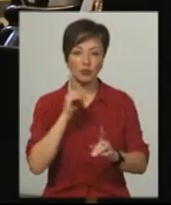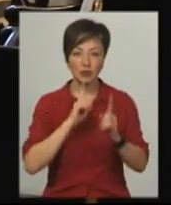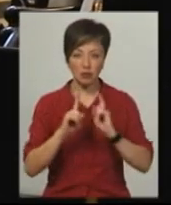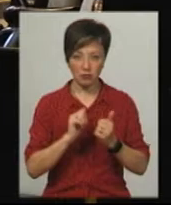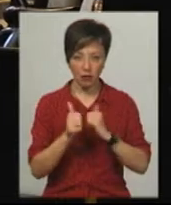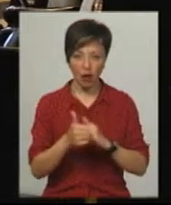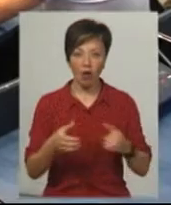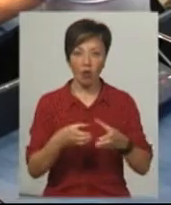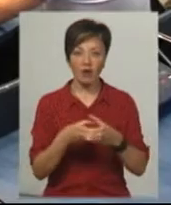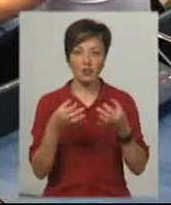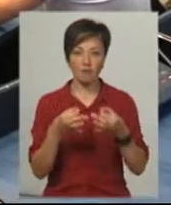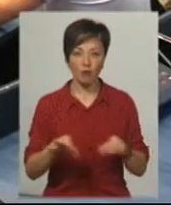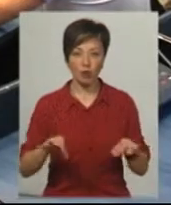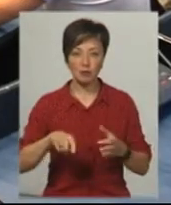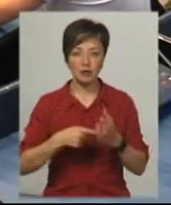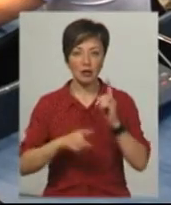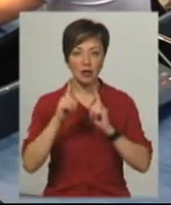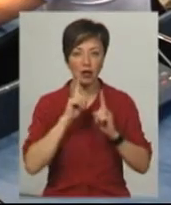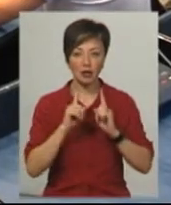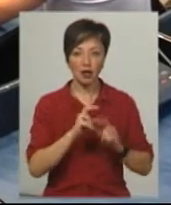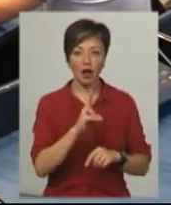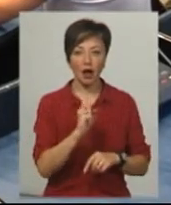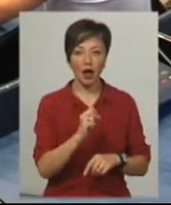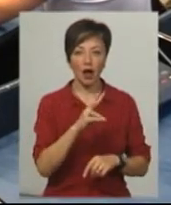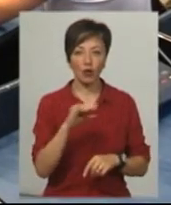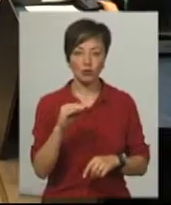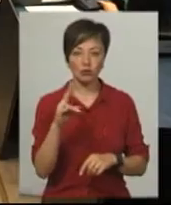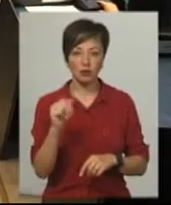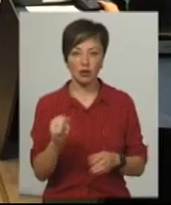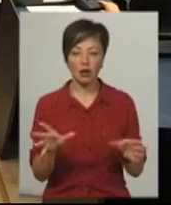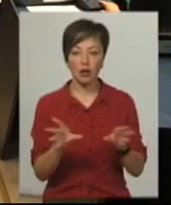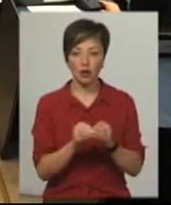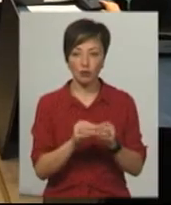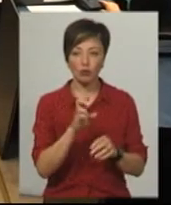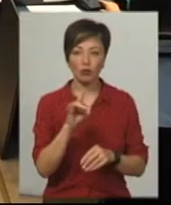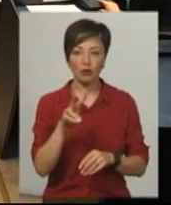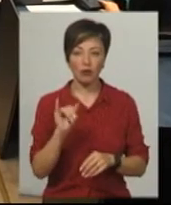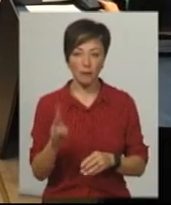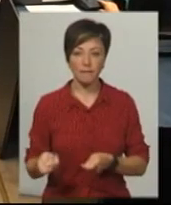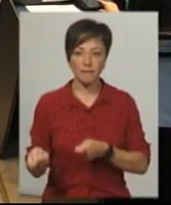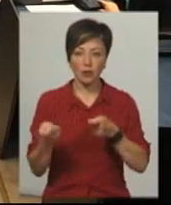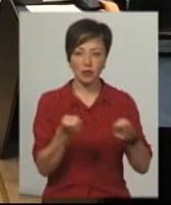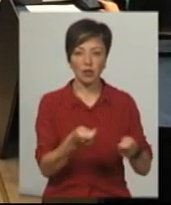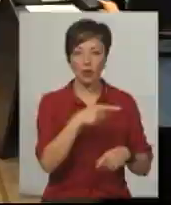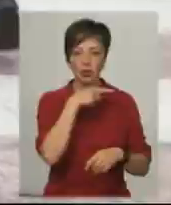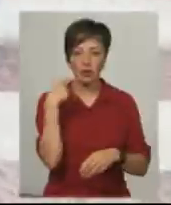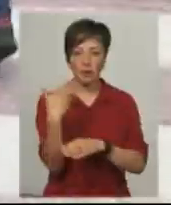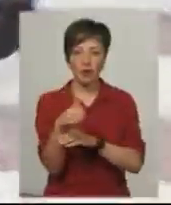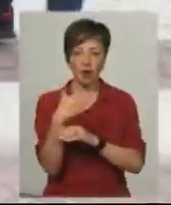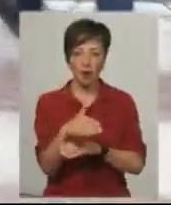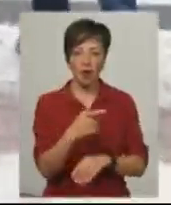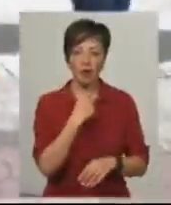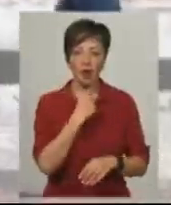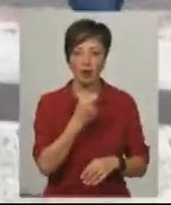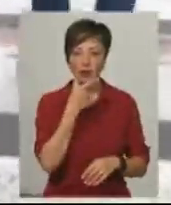голова фракції ВО «Свобода» у міській раді Тетяна Калюжна разом із Віктором Бурликом понесли російський прапор та телячі язики до